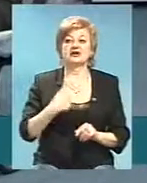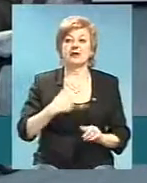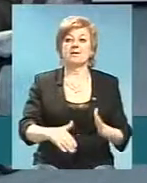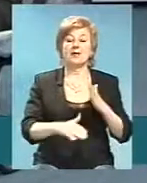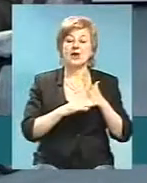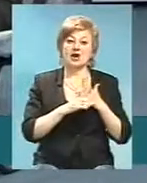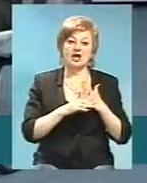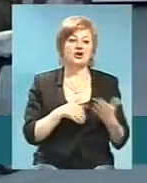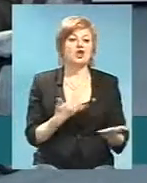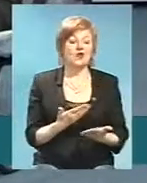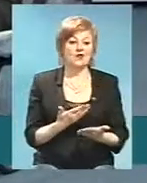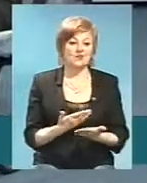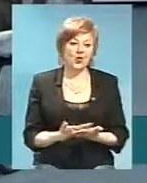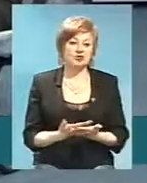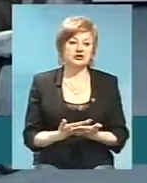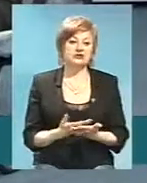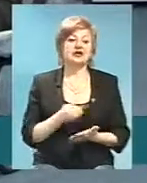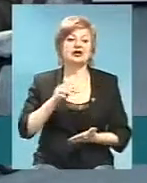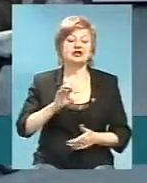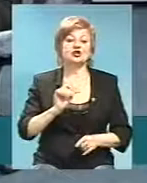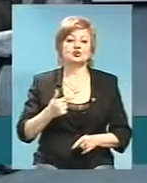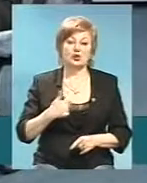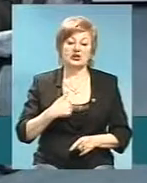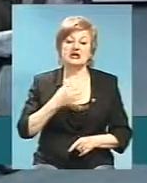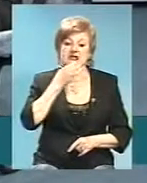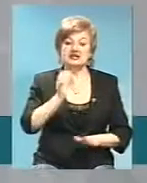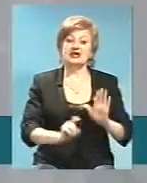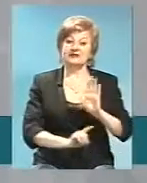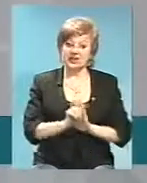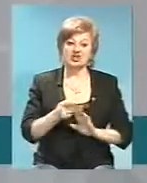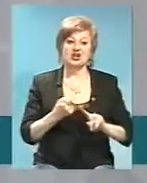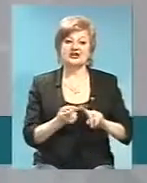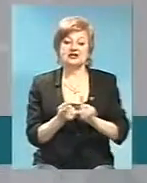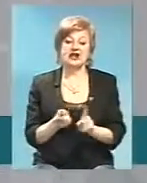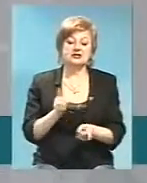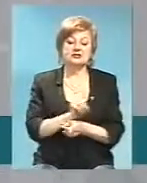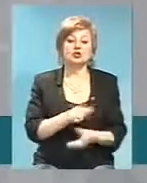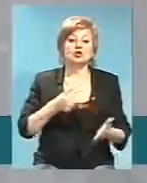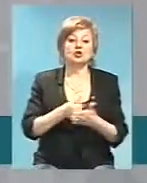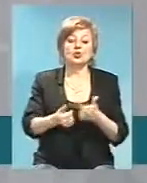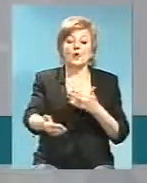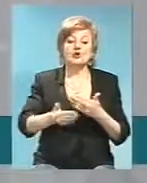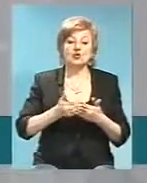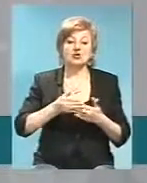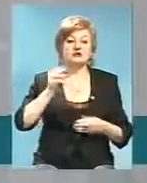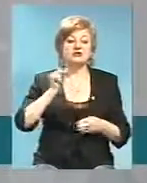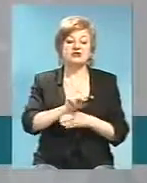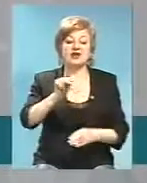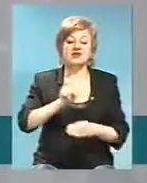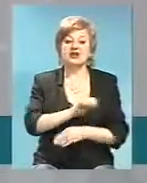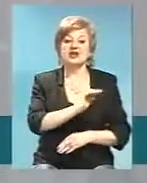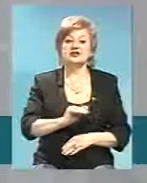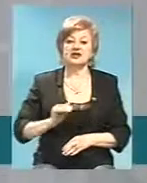допомагали. Отже, власне, те, що я сказала на початку, це зміна до підходів у навчанні дітей,